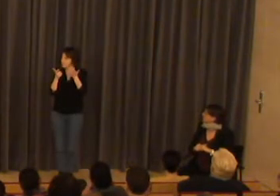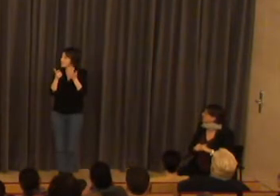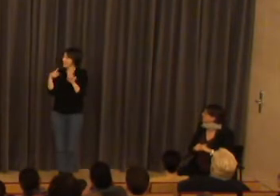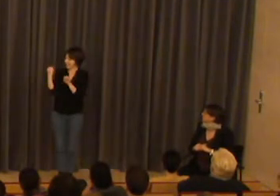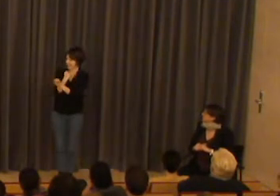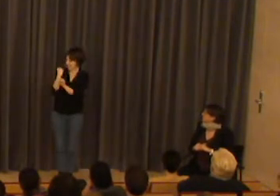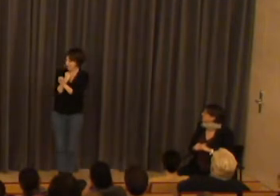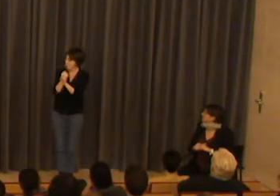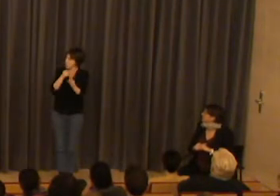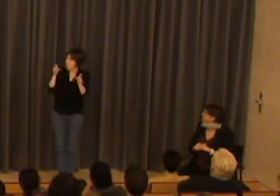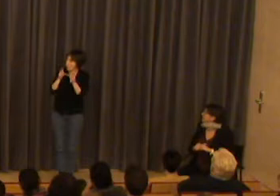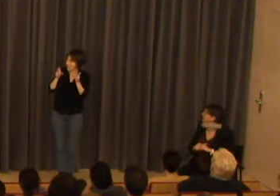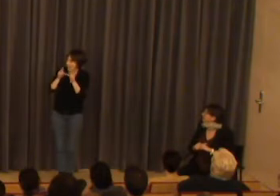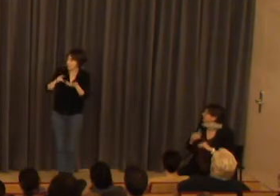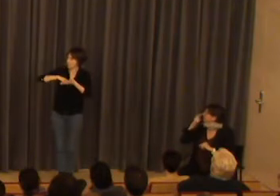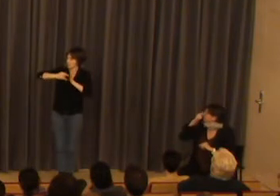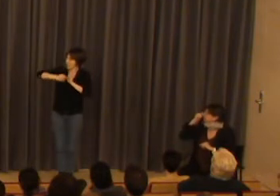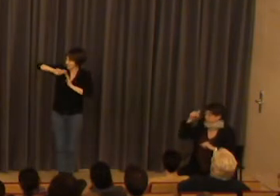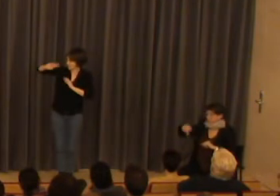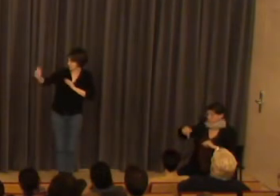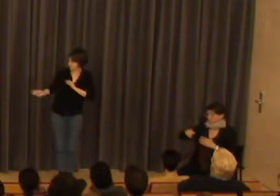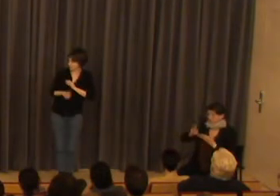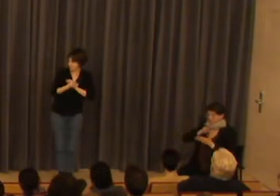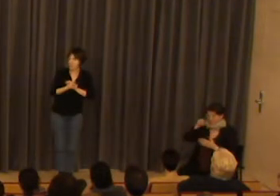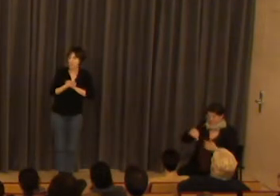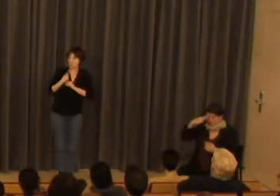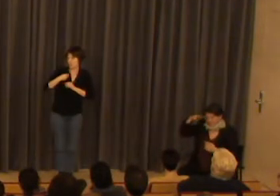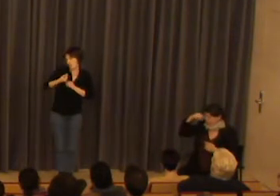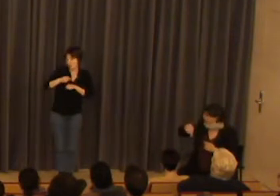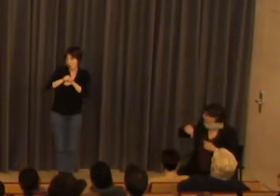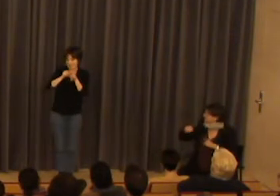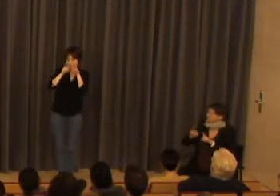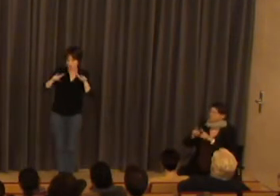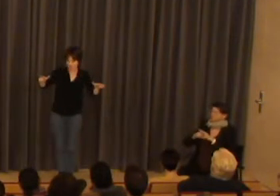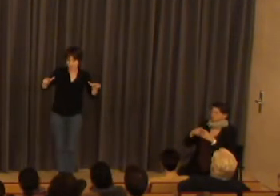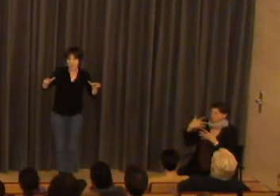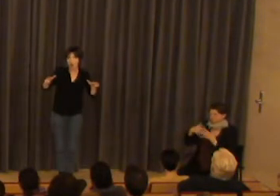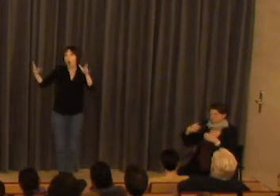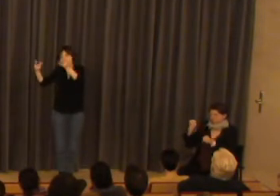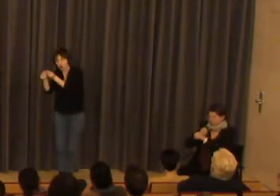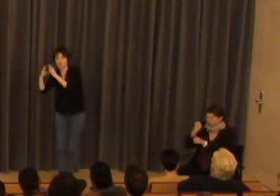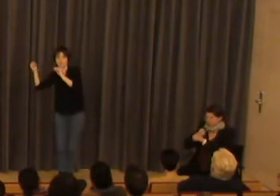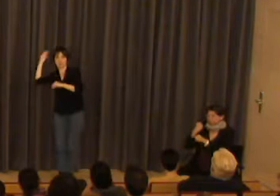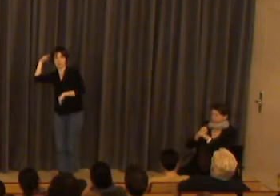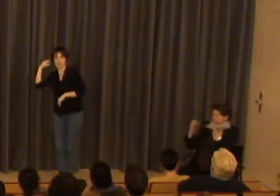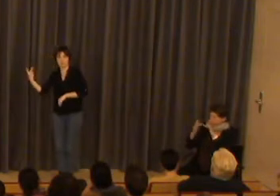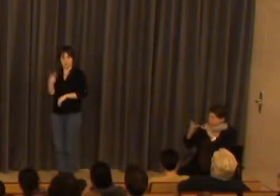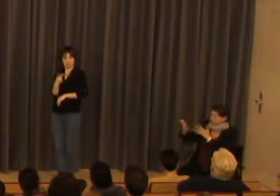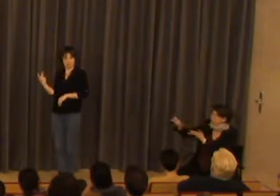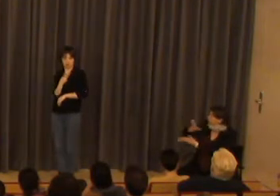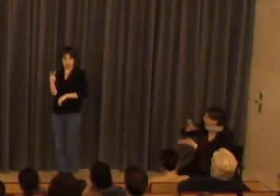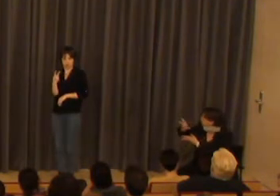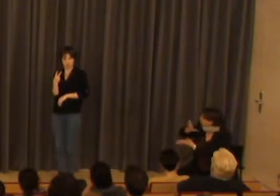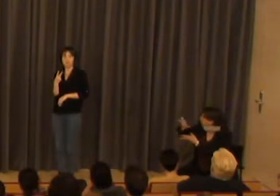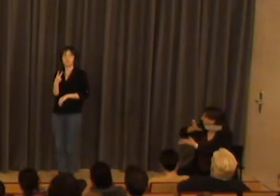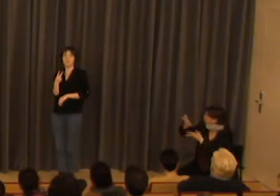contactes i els projectes que compartim des de Política Lingüística amb la Universitat Pompeu Fabra,